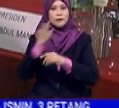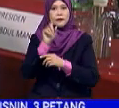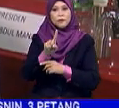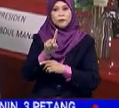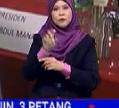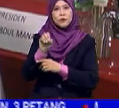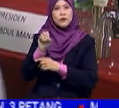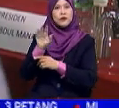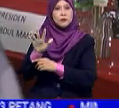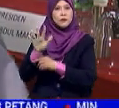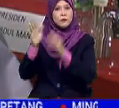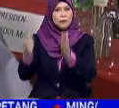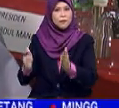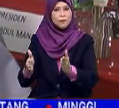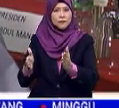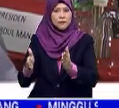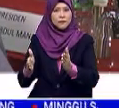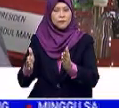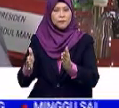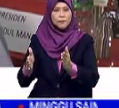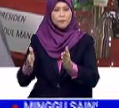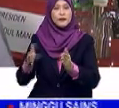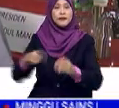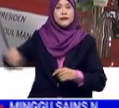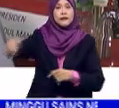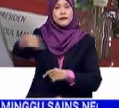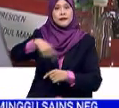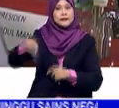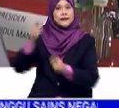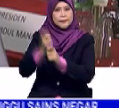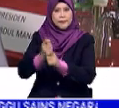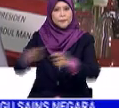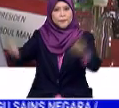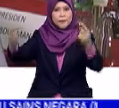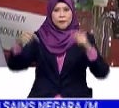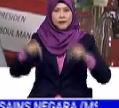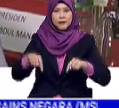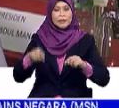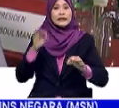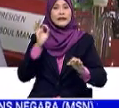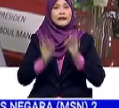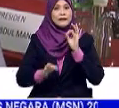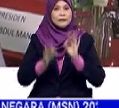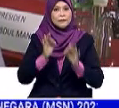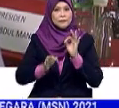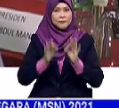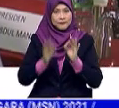105 orang kalau tak salah. Mereka juga tetap datang sekiranya